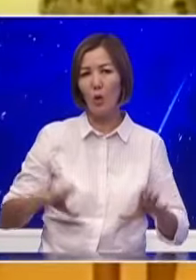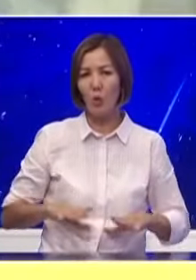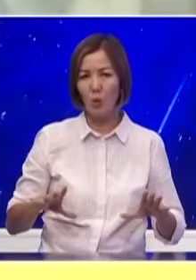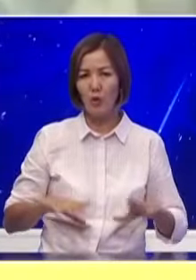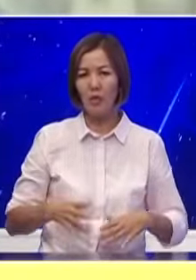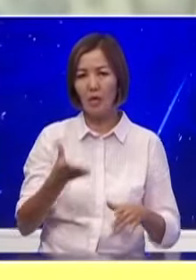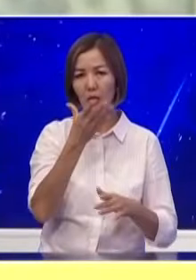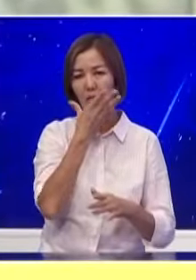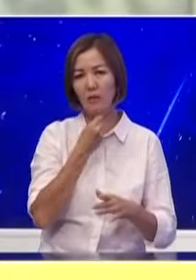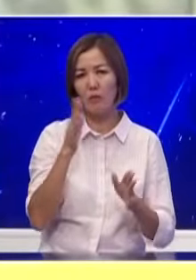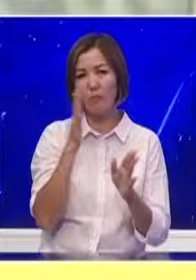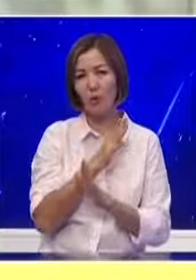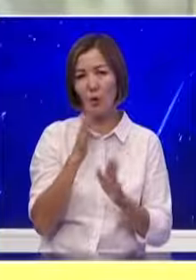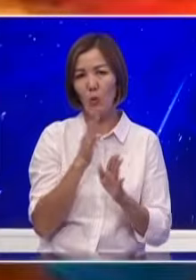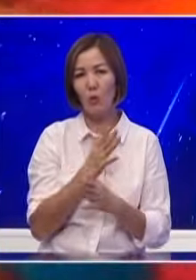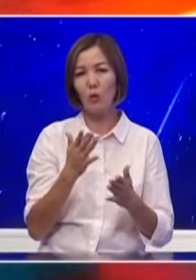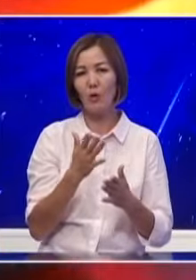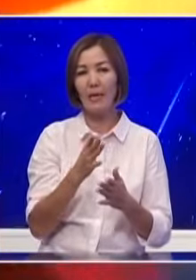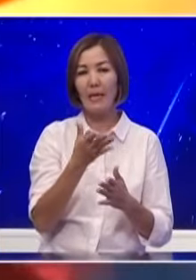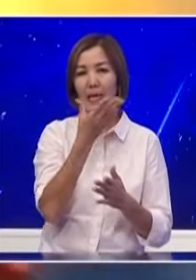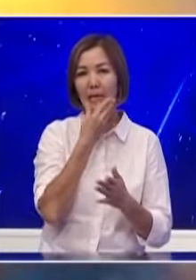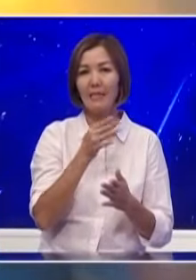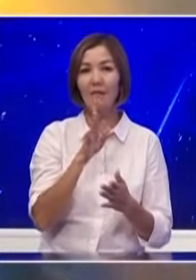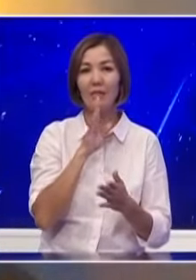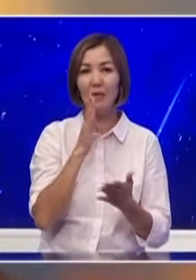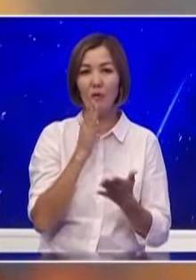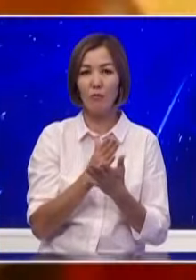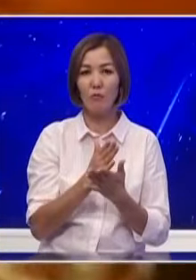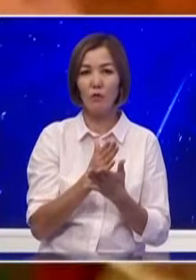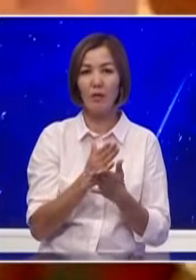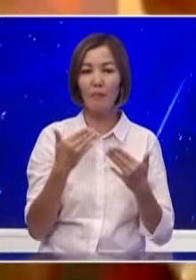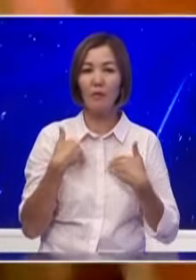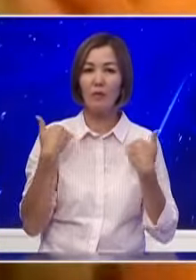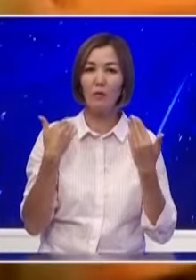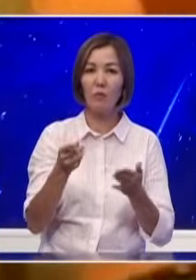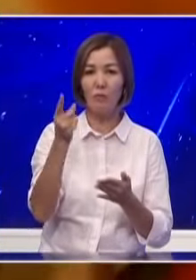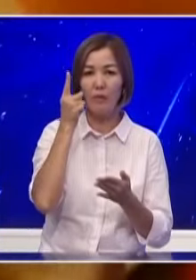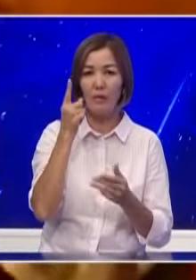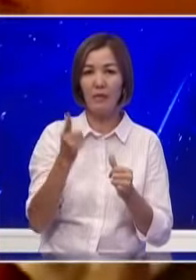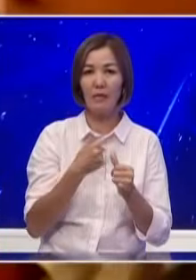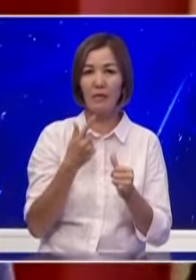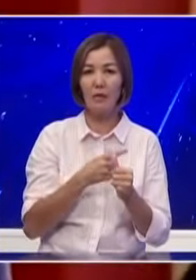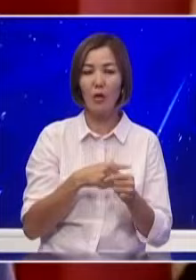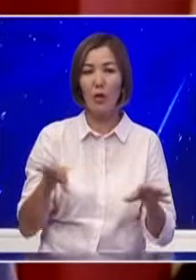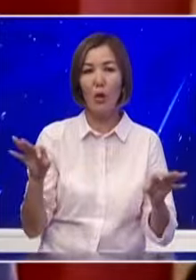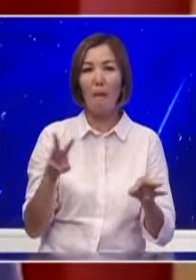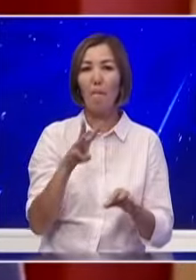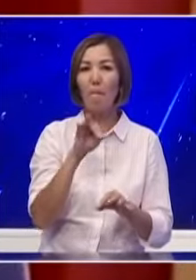красоты родных краев, а также прекрасных девушек. Кстати, коллекция, презентованная в Берлине, так и называется «Муза